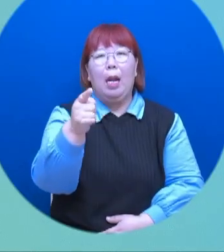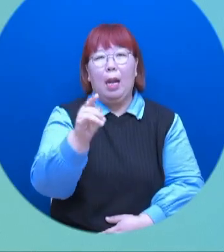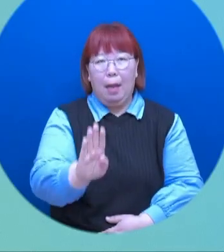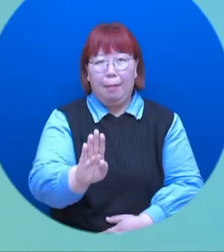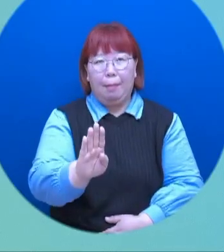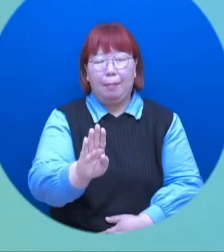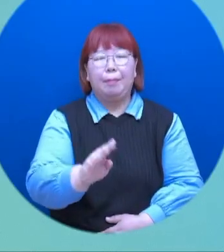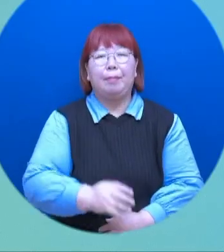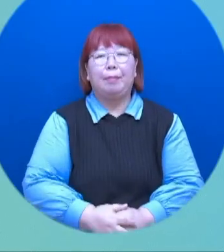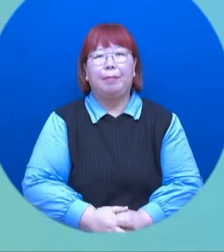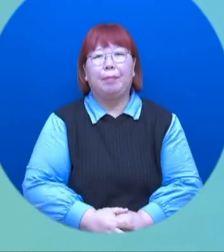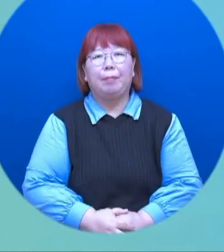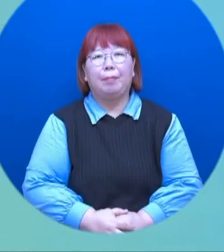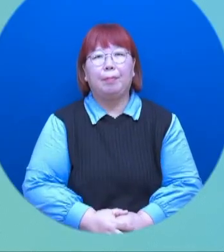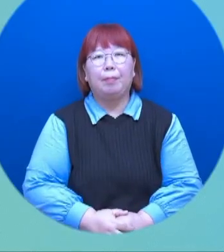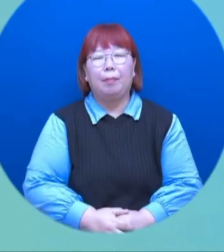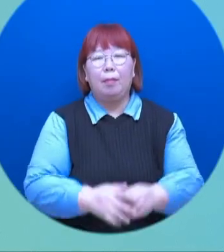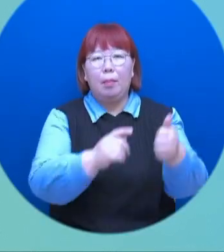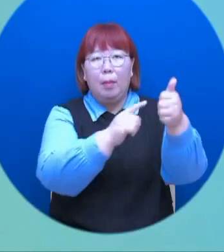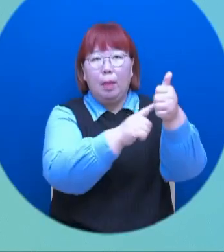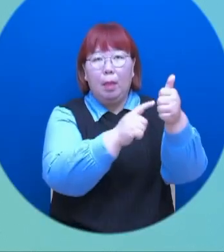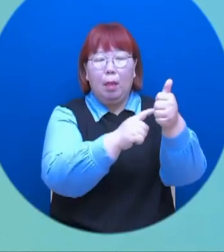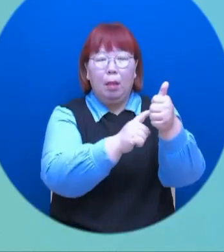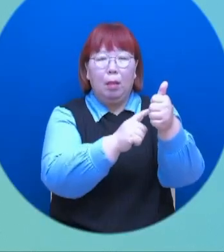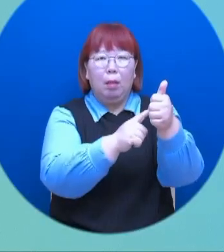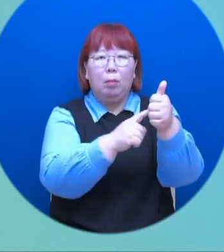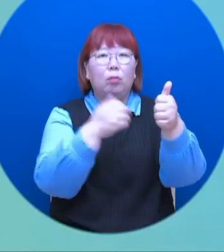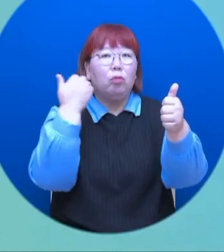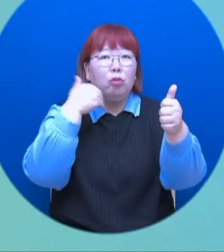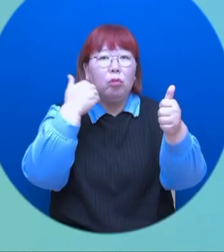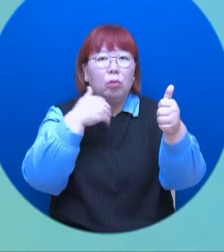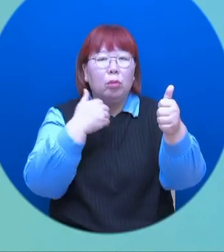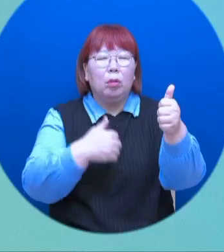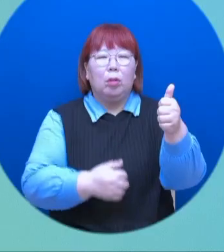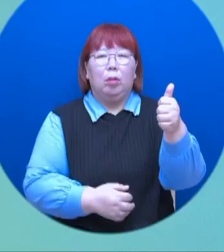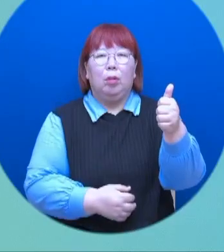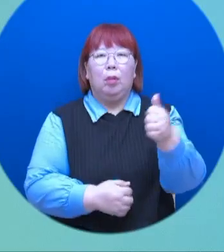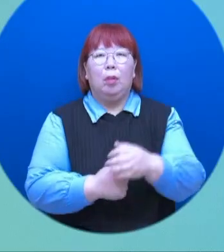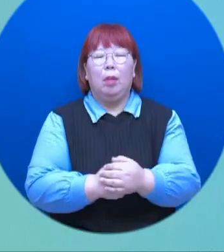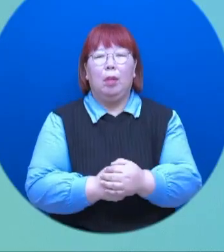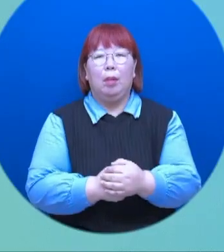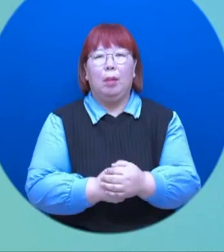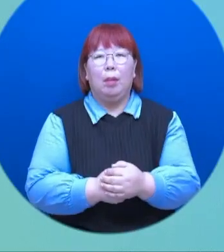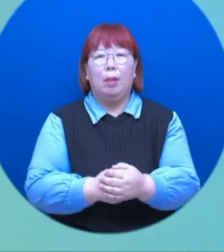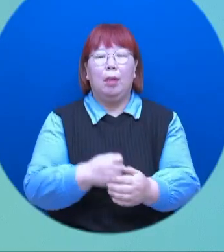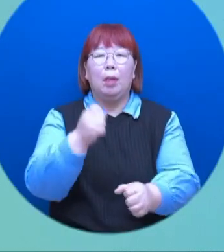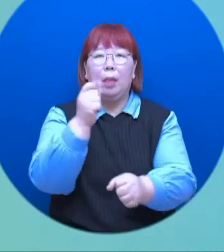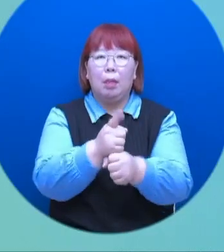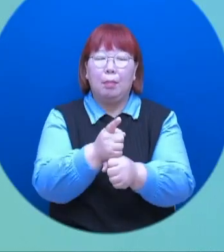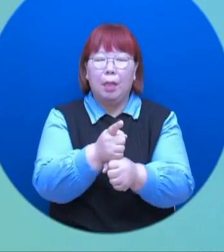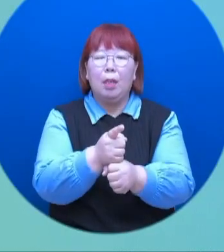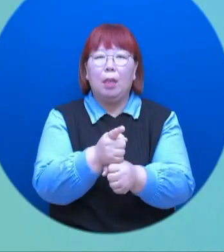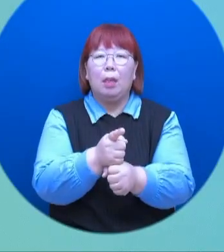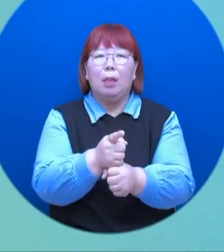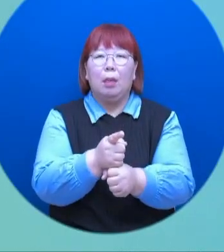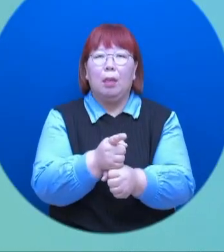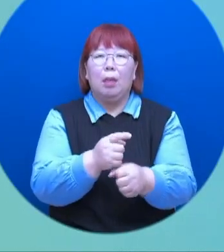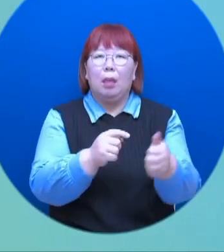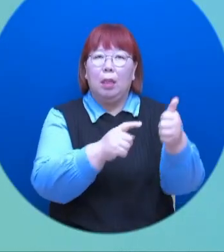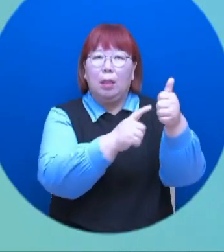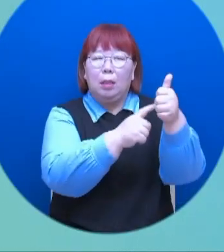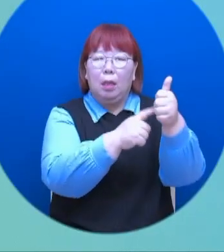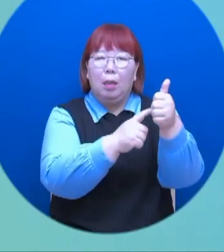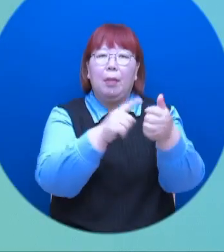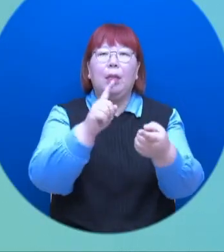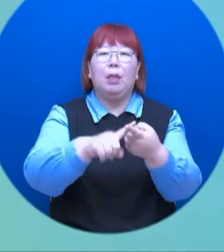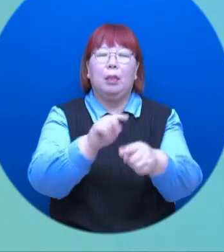갈렙입니다. 그는 어떠한 인물일까요? 이미 이분에 대한 이력을 잘